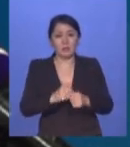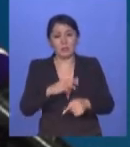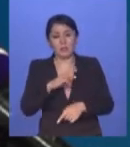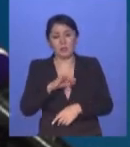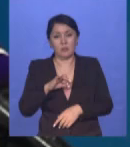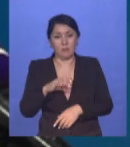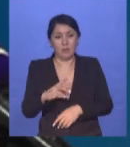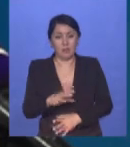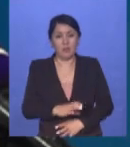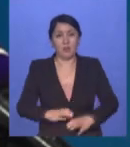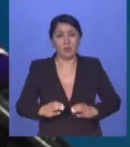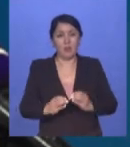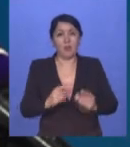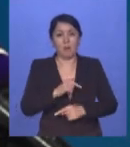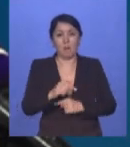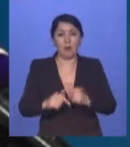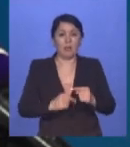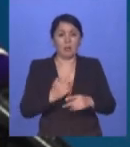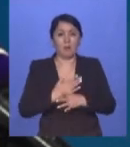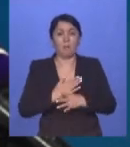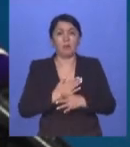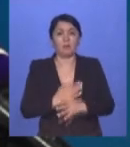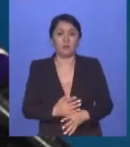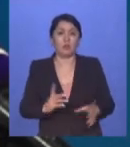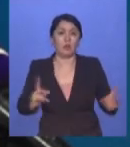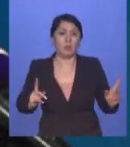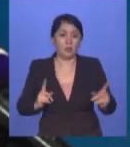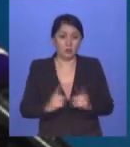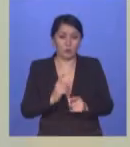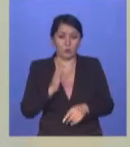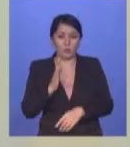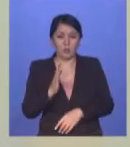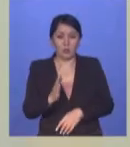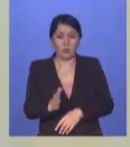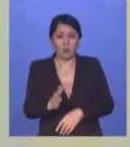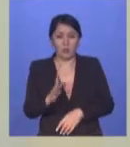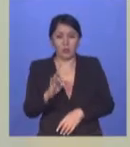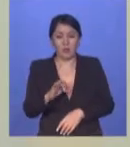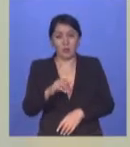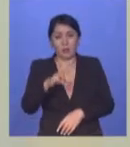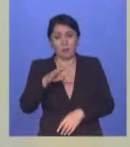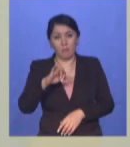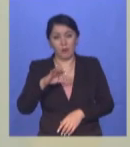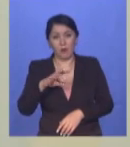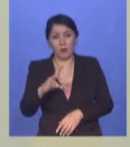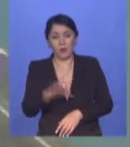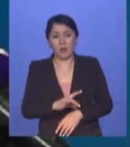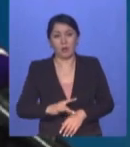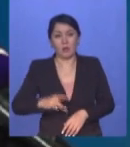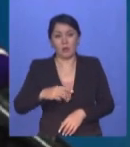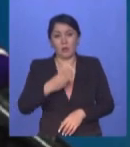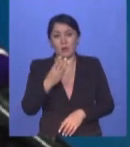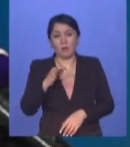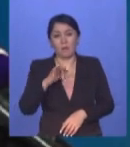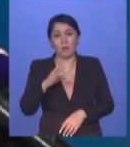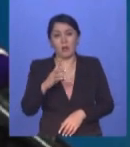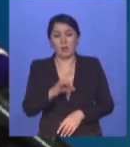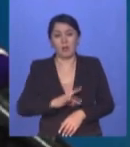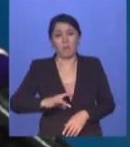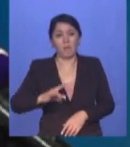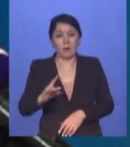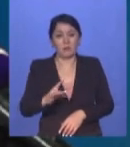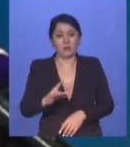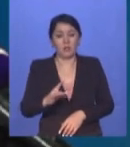ұлттық палатасының кәсіпкерлерді қолдау бөлімімен кездесулер өткізеді. Есіл, Жамбыл, Мағжан Жұмабаев және Шал ақын аудандарында